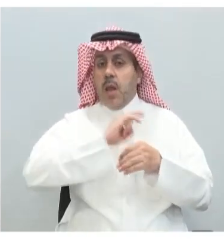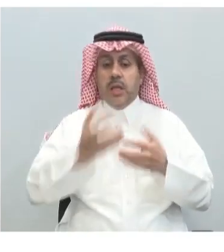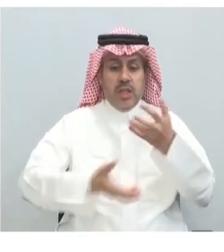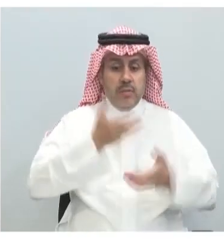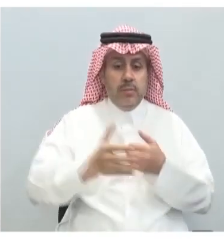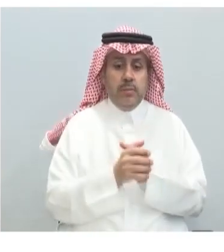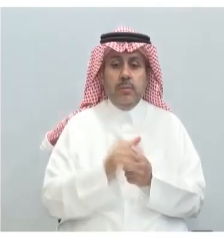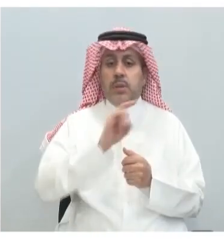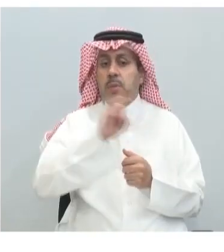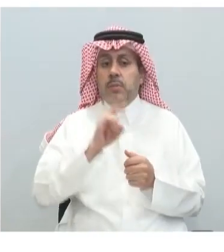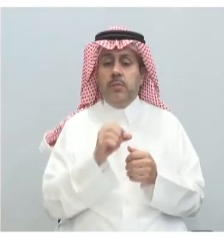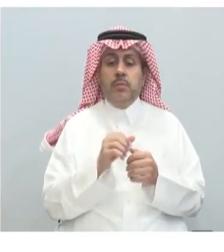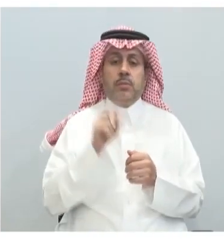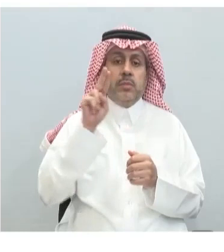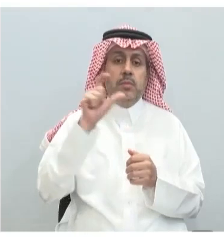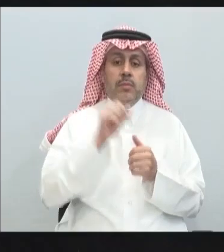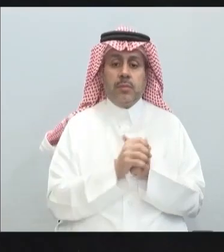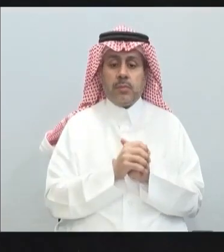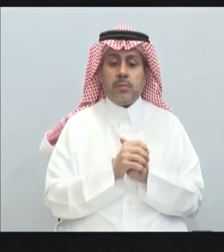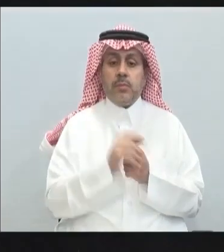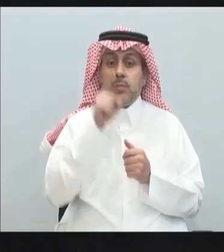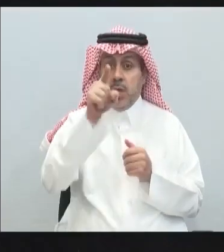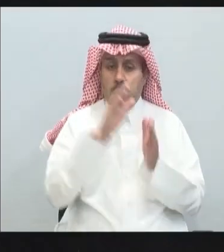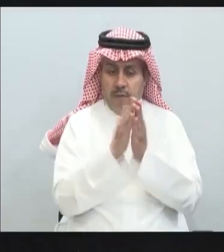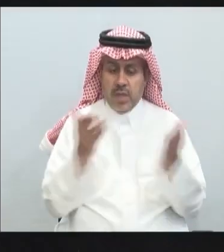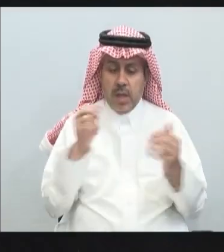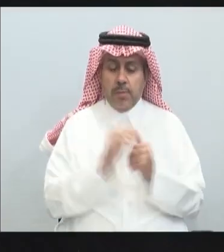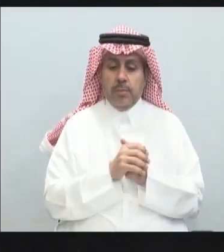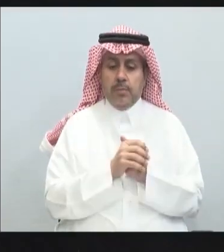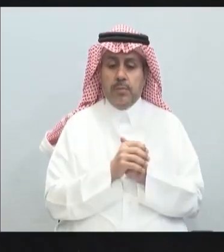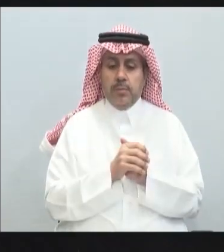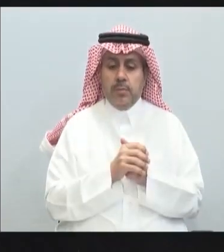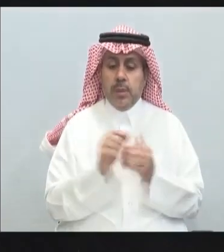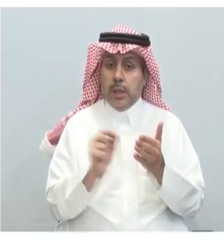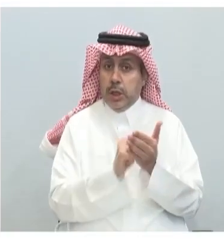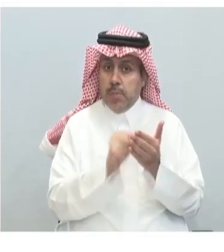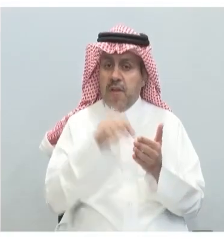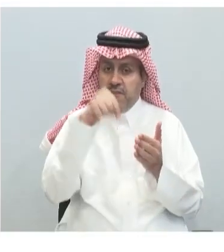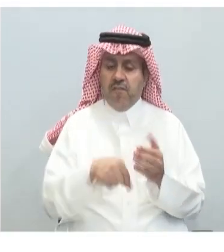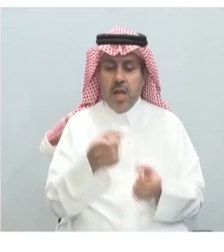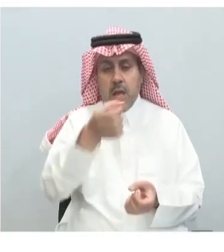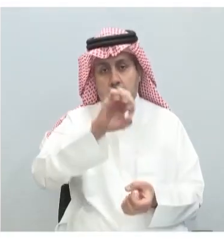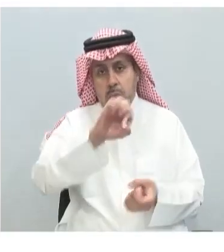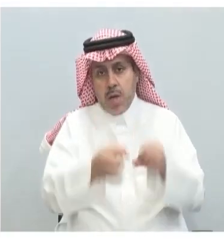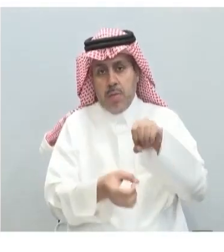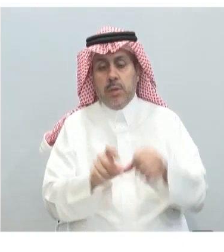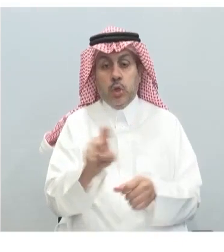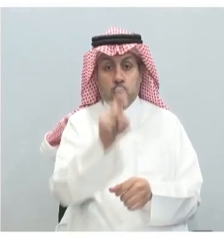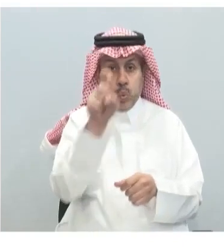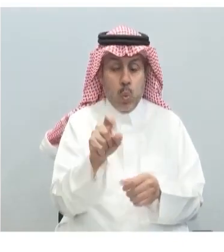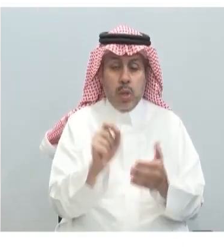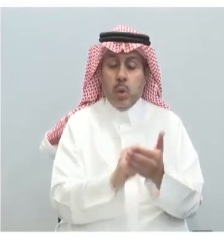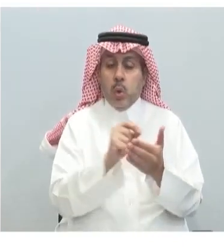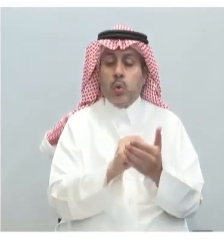تمنع التلف لدينا فقره ايضا في الكتاب في هذه الصفحه الكتابه في الكيمياء السؤال يقول اكتب معادلات